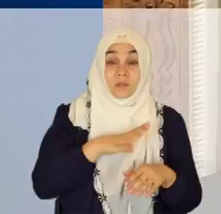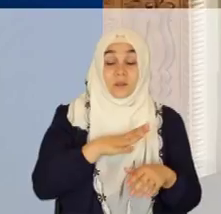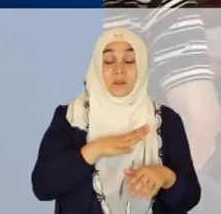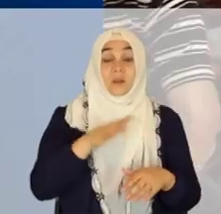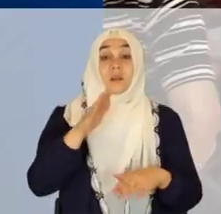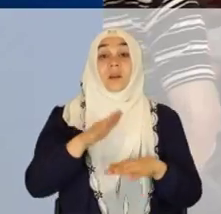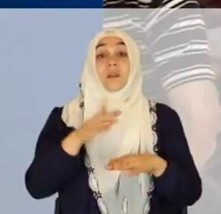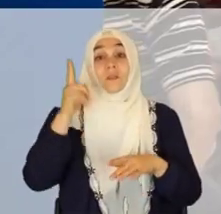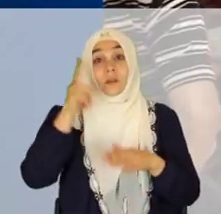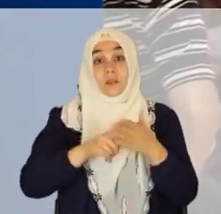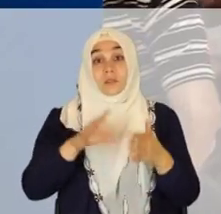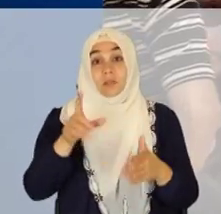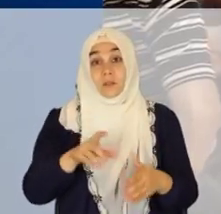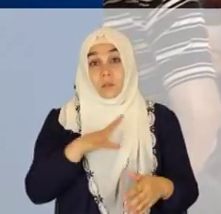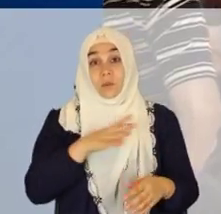taqvodor odamga yetsa,